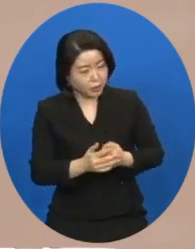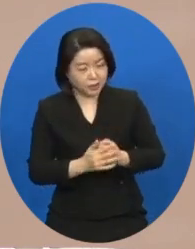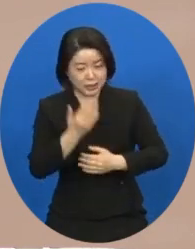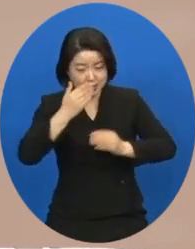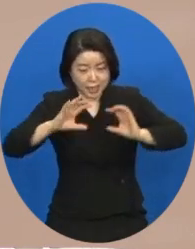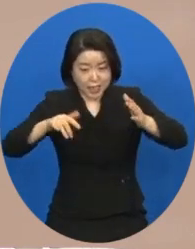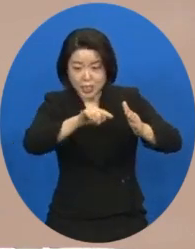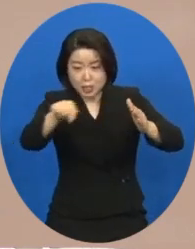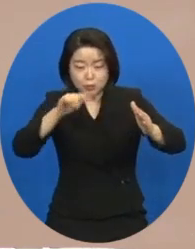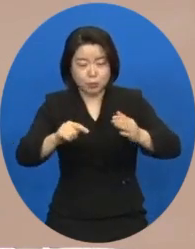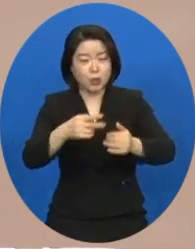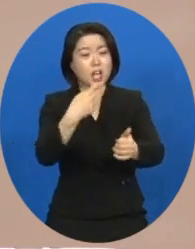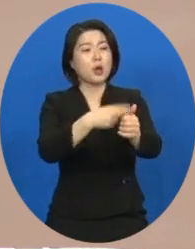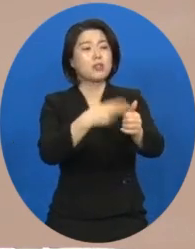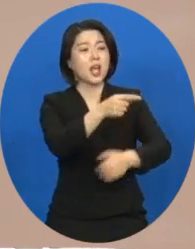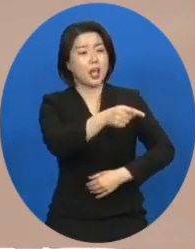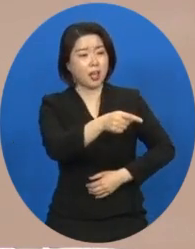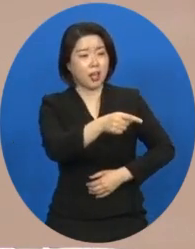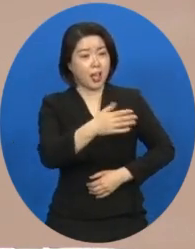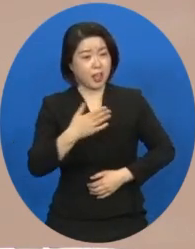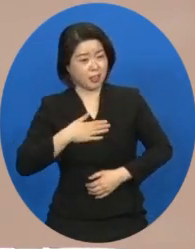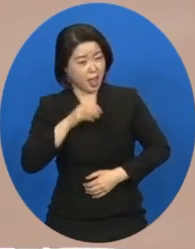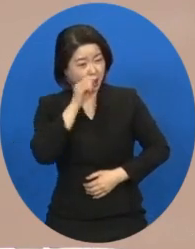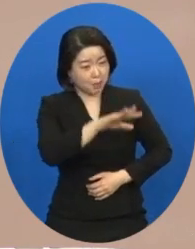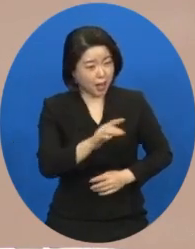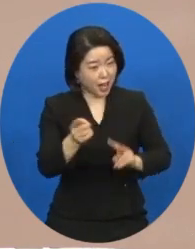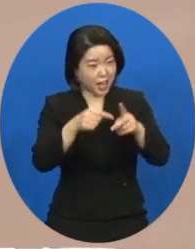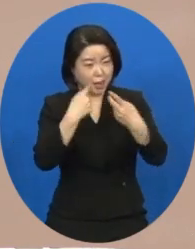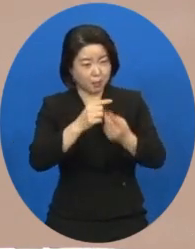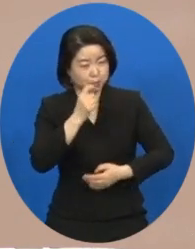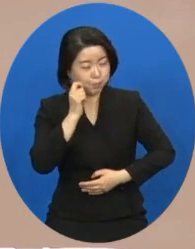이스라엘의 선생이면서 이런 것도 알지 못하느냐.